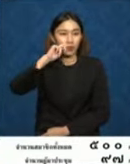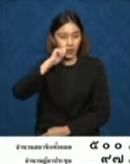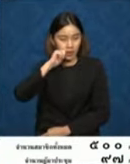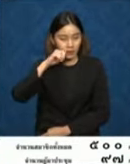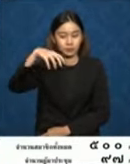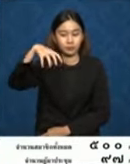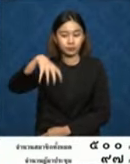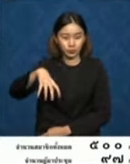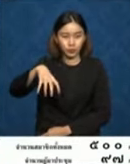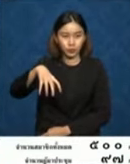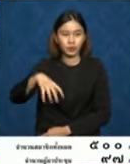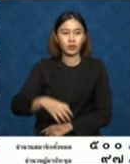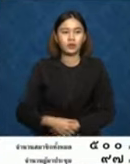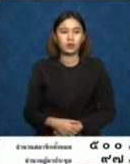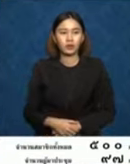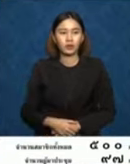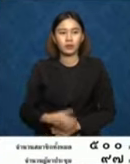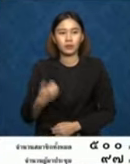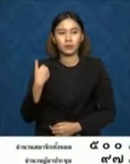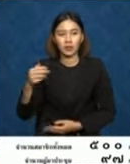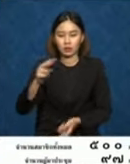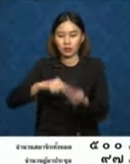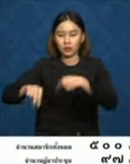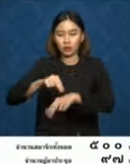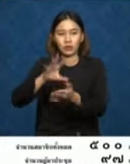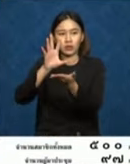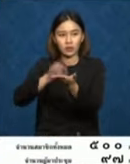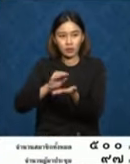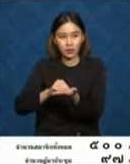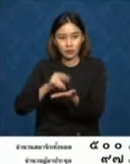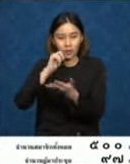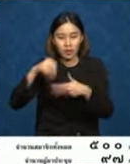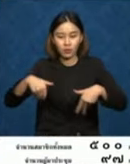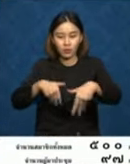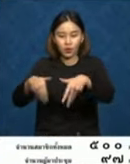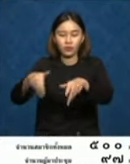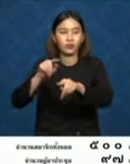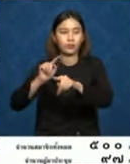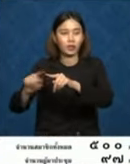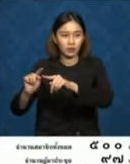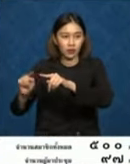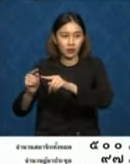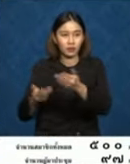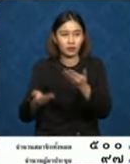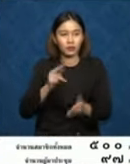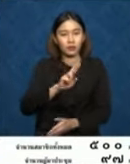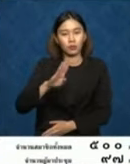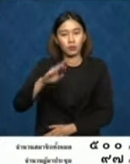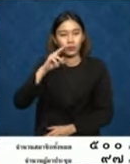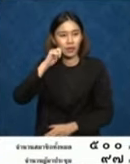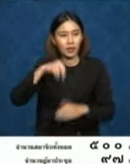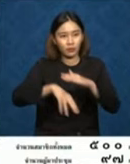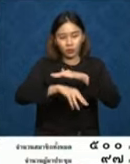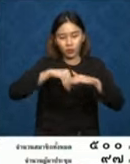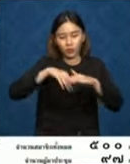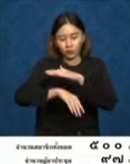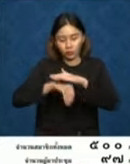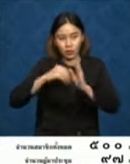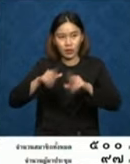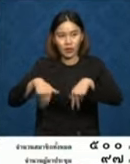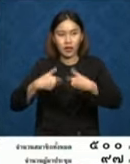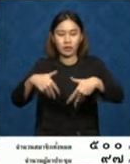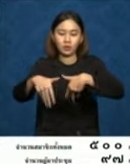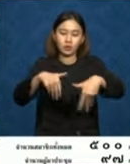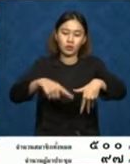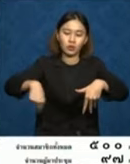รน้ำค่ะให้ได้มีการออกสำรวจแหล่งน้ำนะคะที่ตื้นเขินหรือระบบน้ำใต้ดินค่ะให้พ่อแม่พี่น้